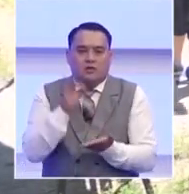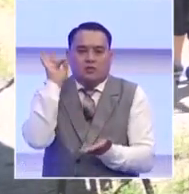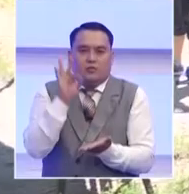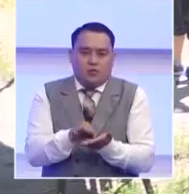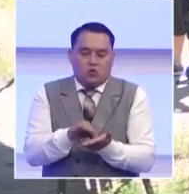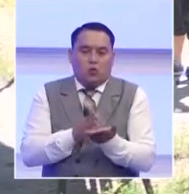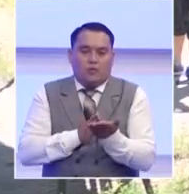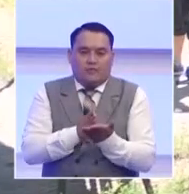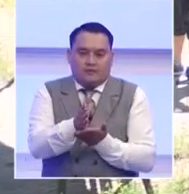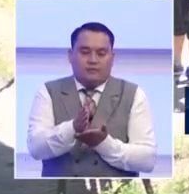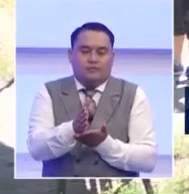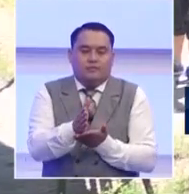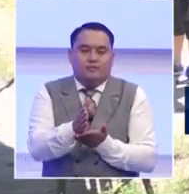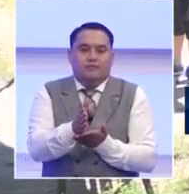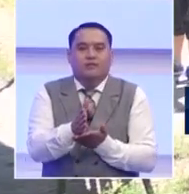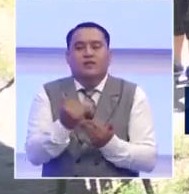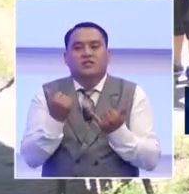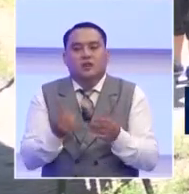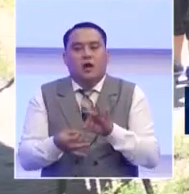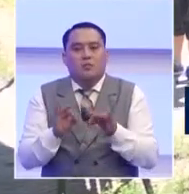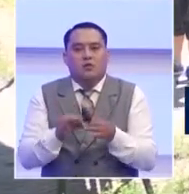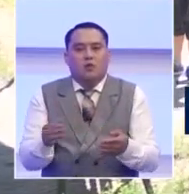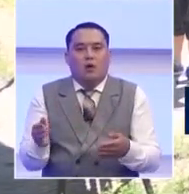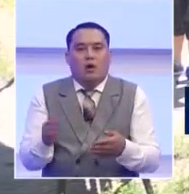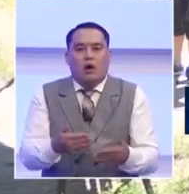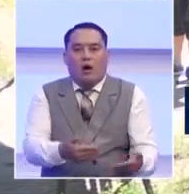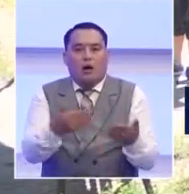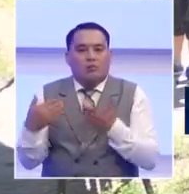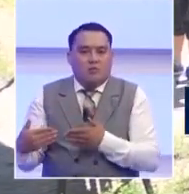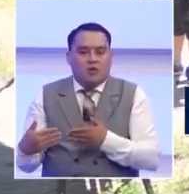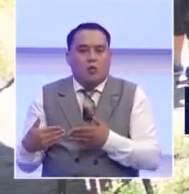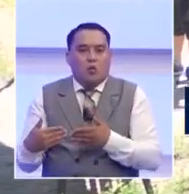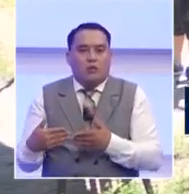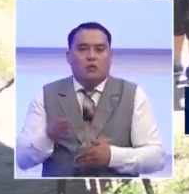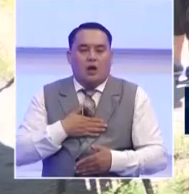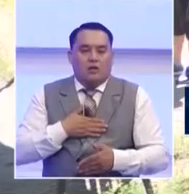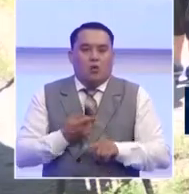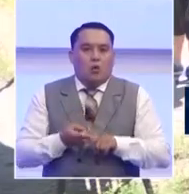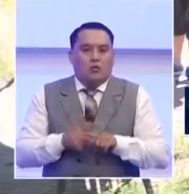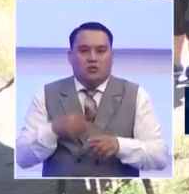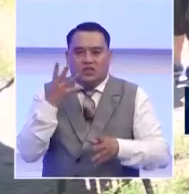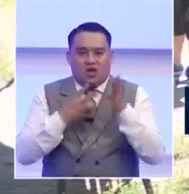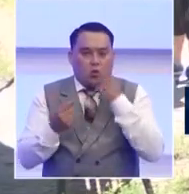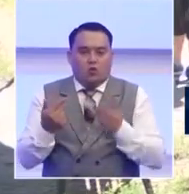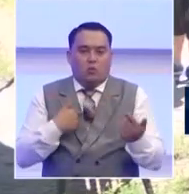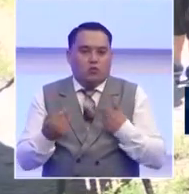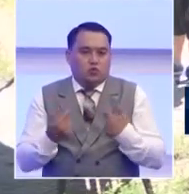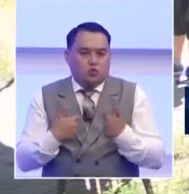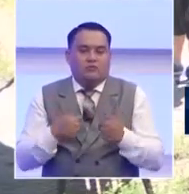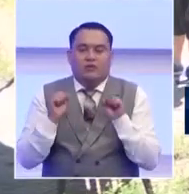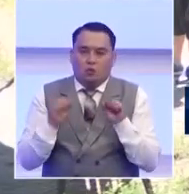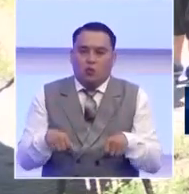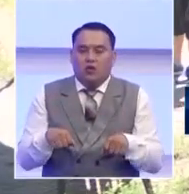плану. Ну, сейчас Олимпиаду отменили, как все знают. Это для нас очень такое серьезное испытание, можно